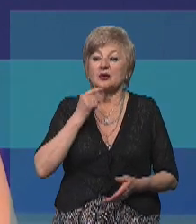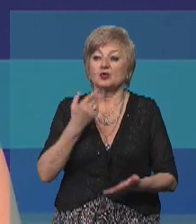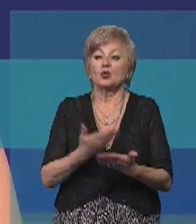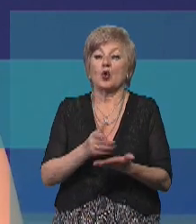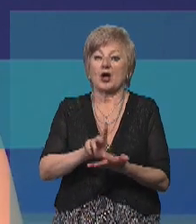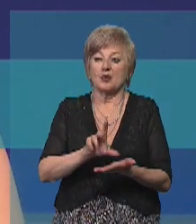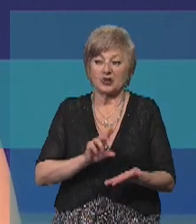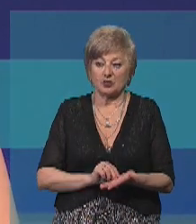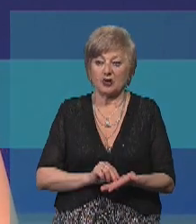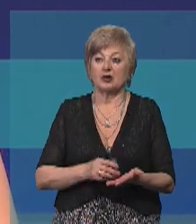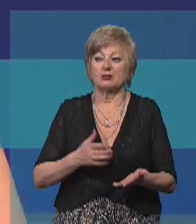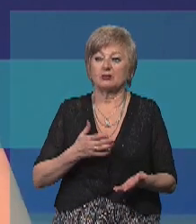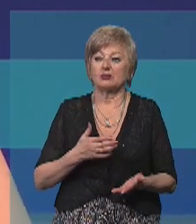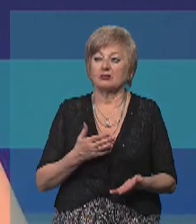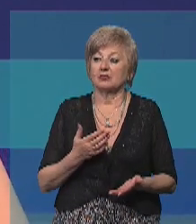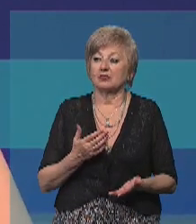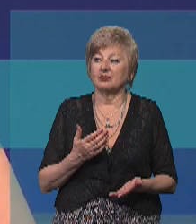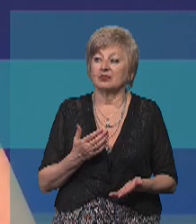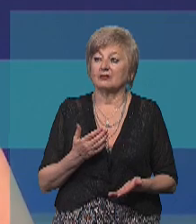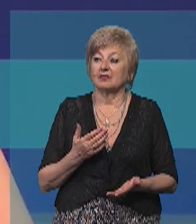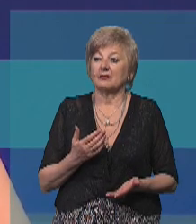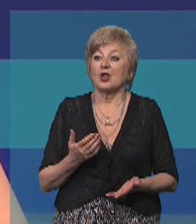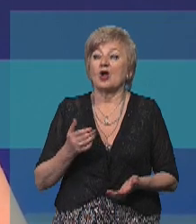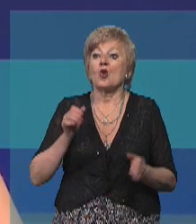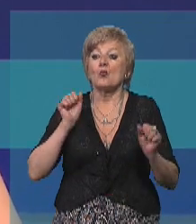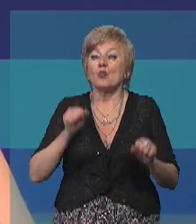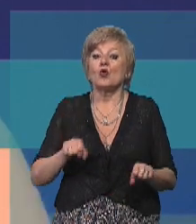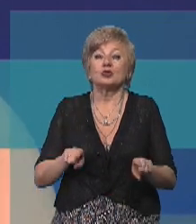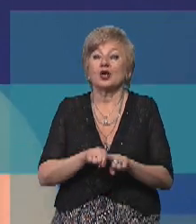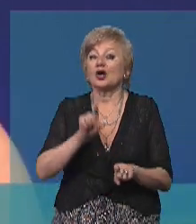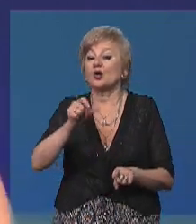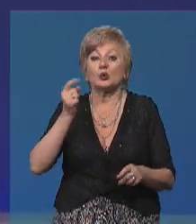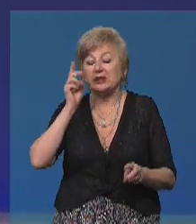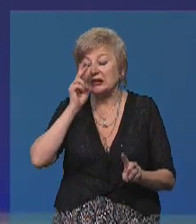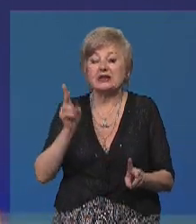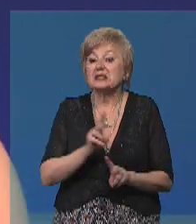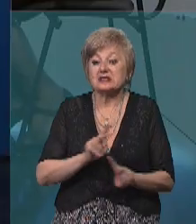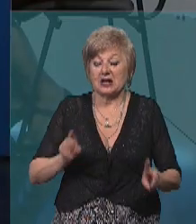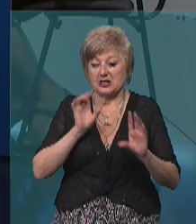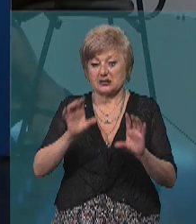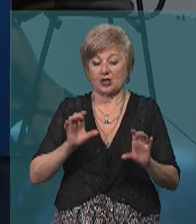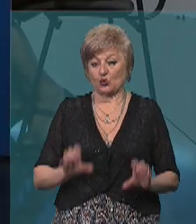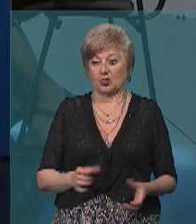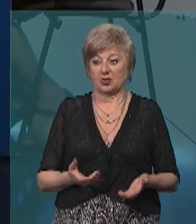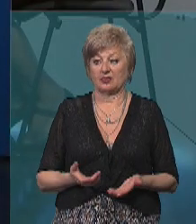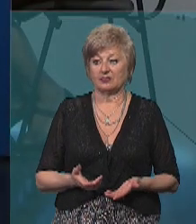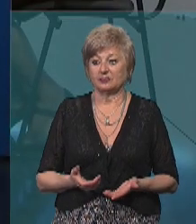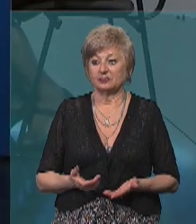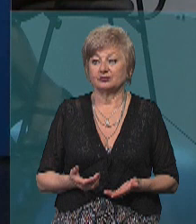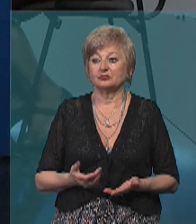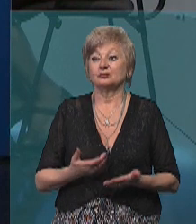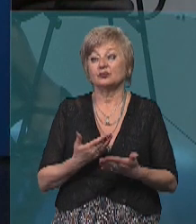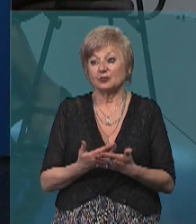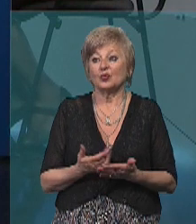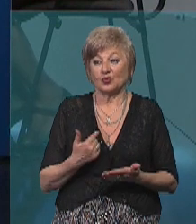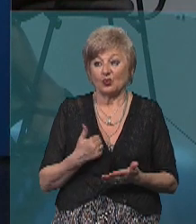Я не буду називати конкретно, люди можуть, але... про це не знати, пані Олеся. Вони можуть не знати законів, по-перше, так само. Ну,